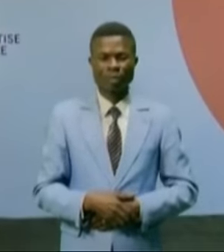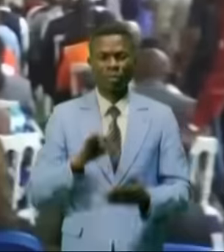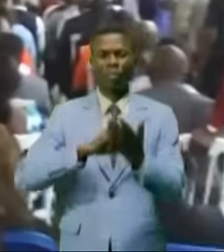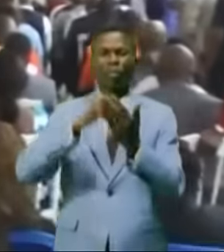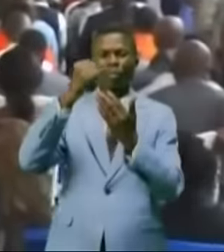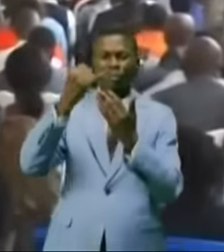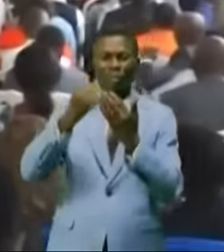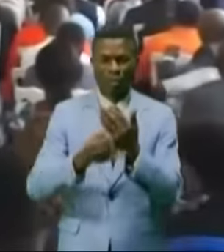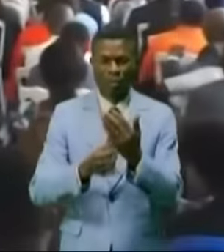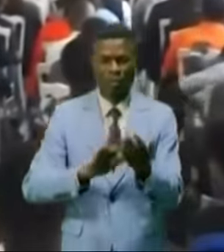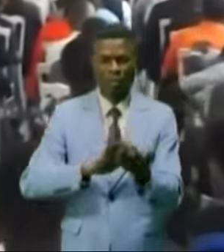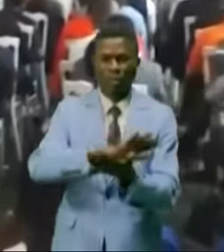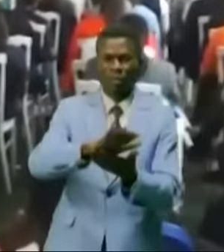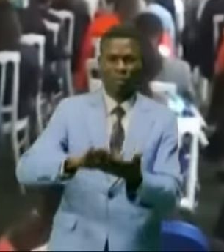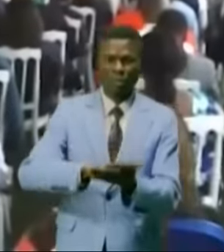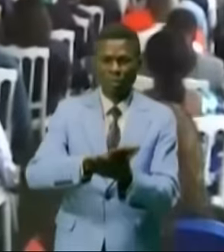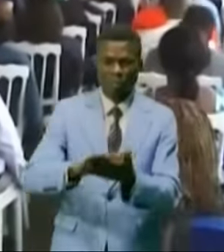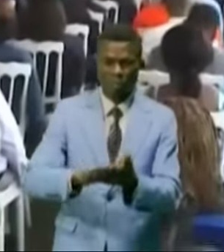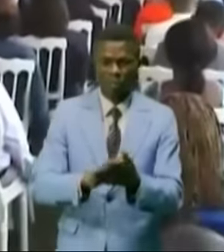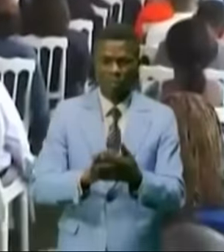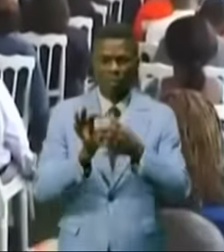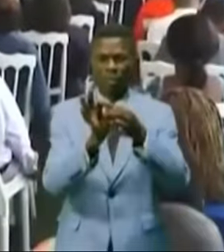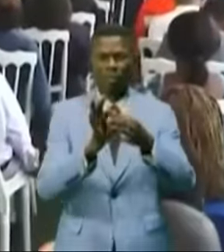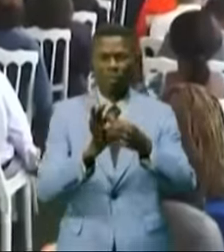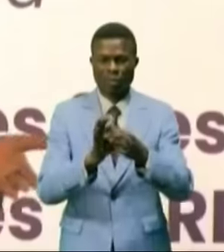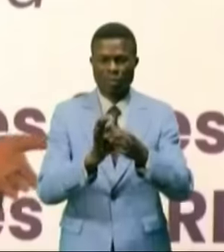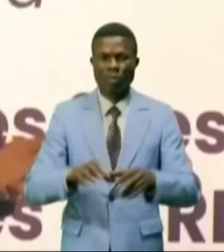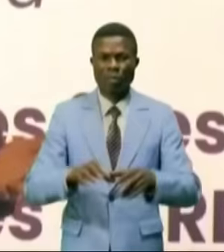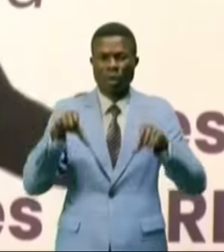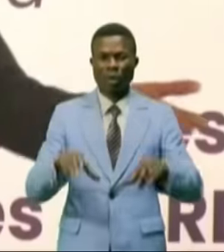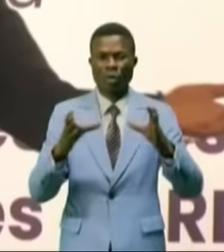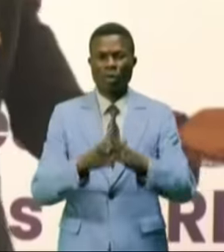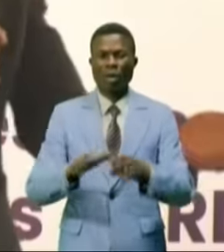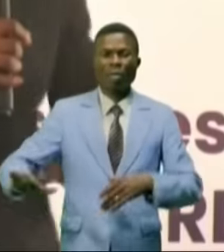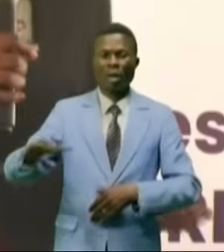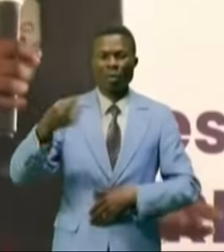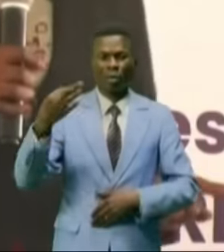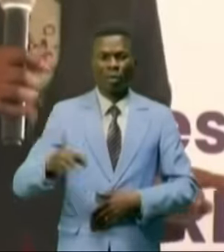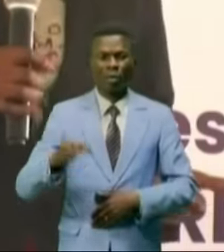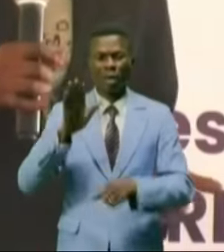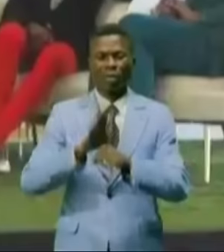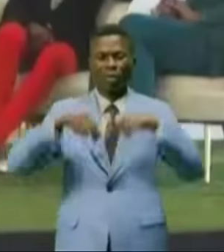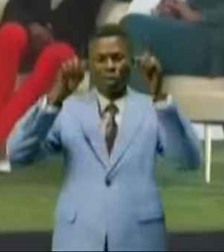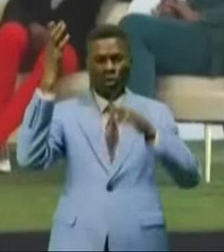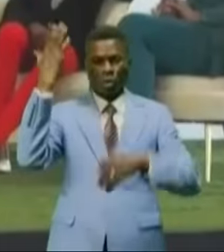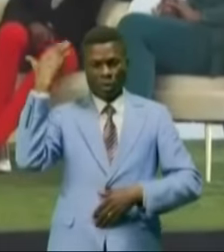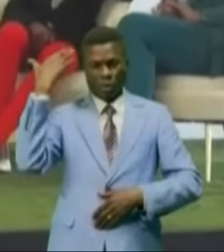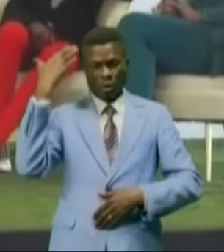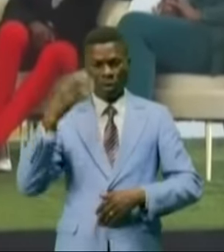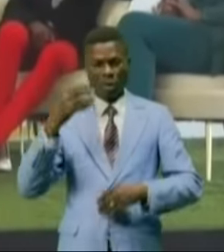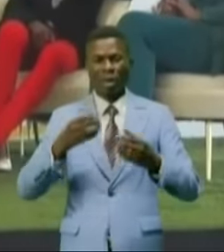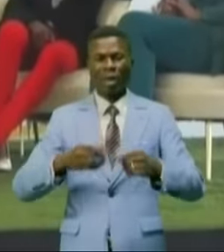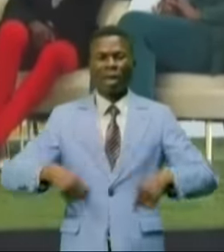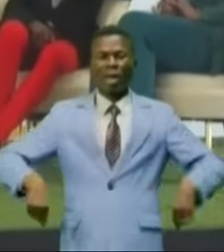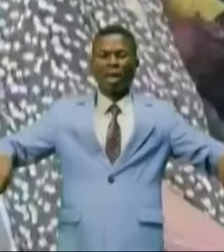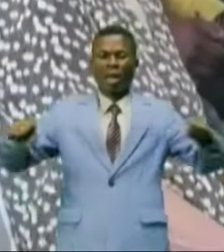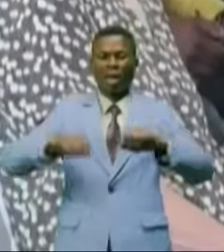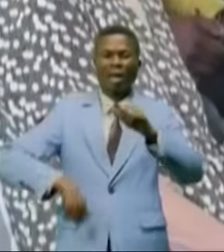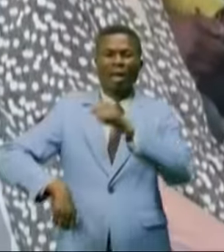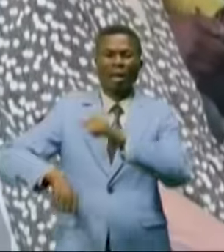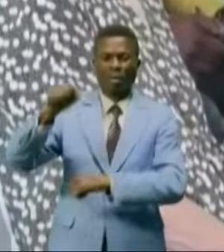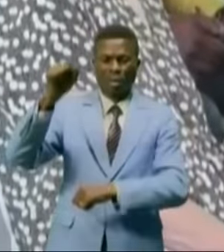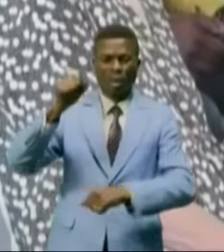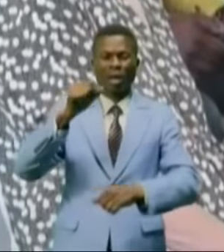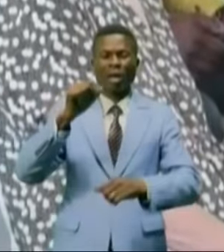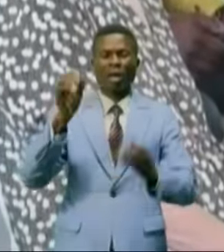qui cimente la coopération franco-congolaise qui existe depuis 2 années. Au terrain allemand de Bandalungwa,